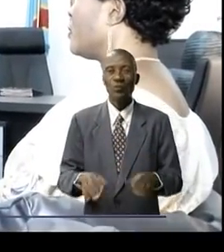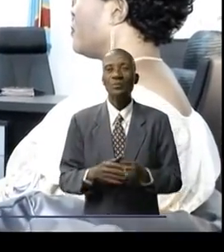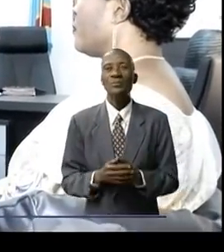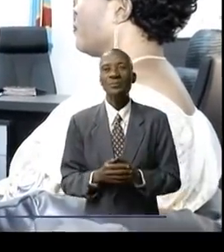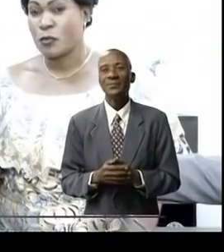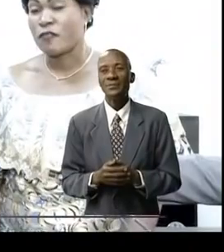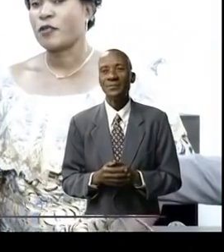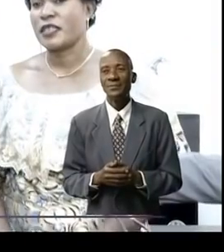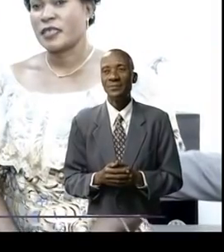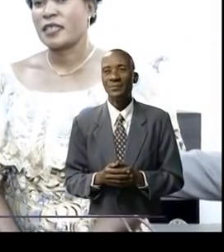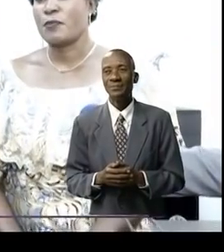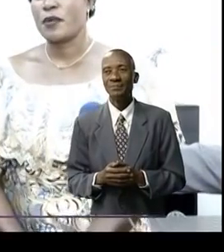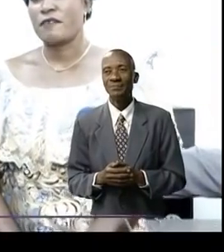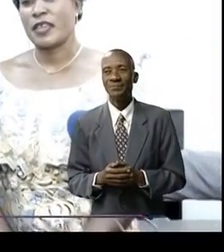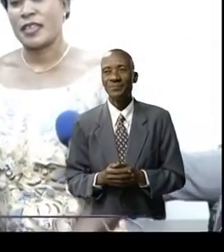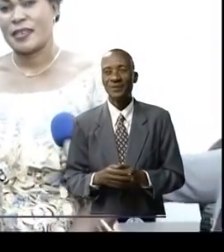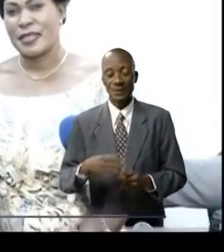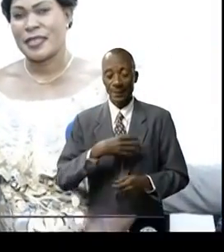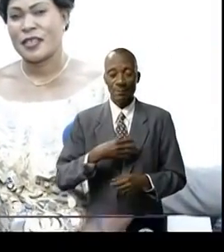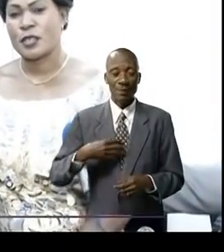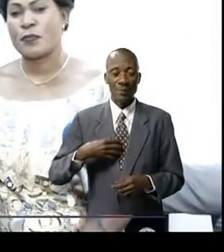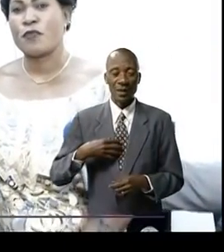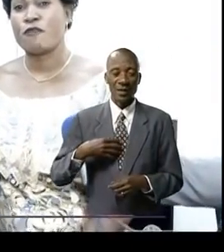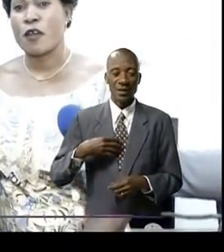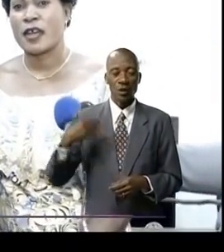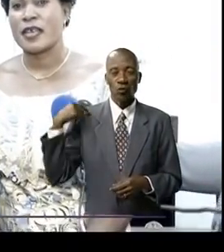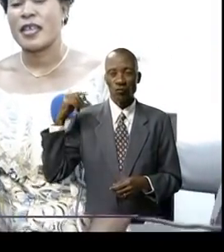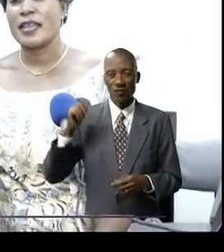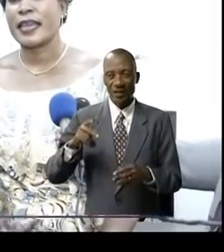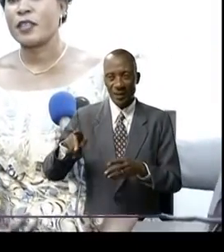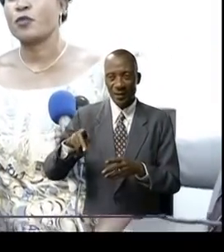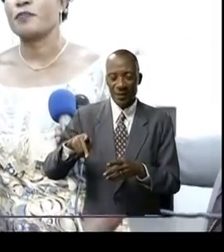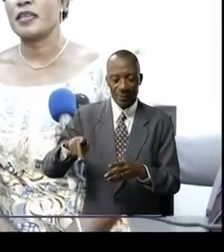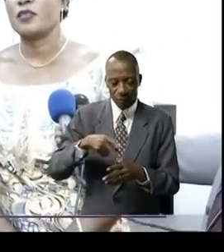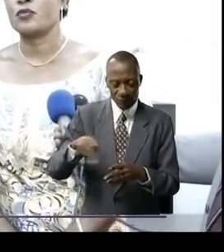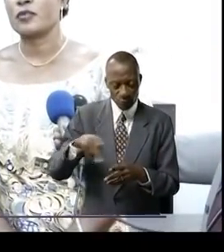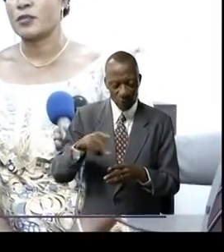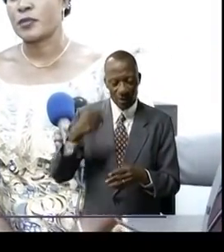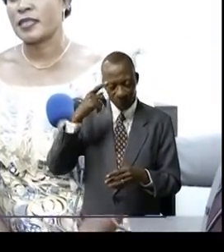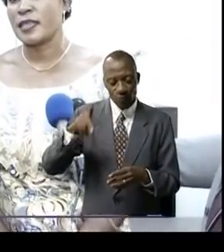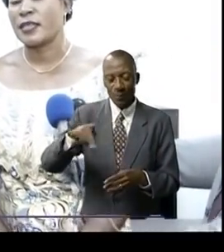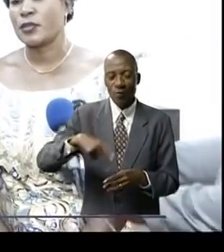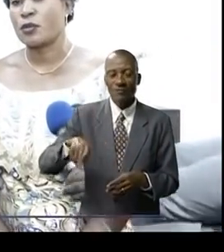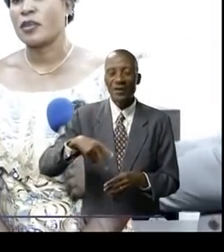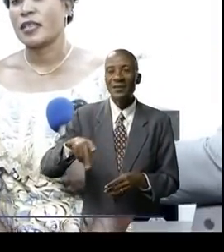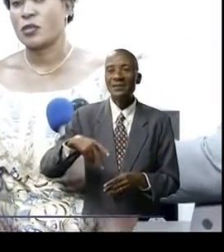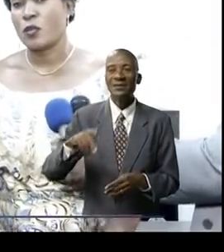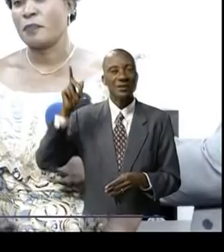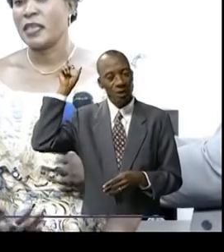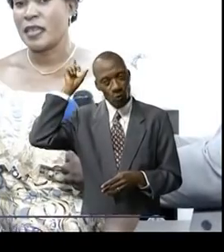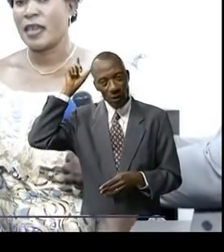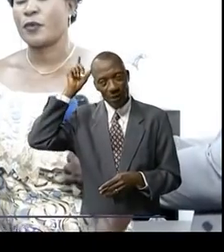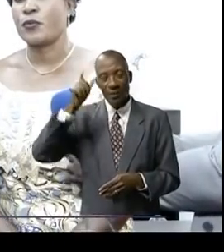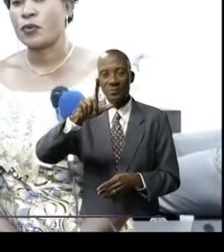au peigne fin. Nous avons échangé d'abord avec votre excellence pour voir les retombées de toutes les sociétés qui sont, qui